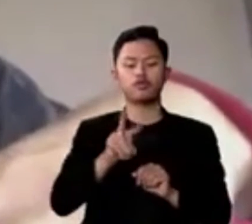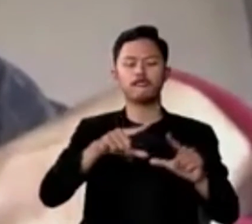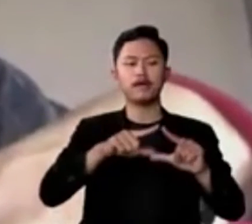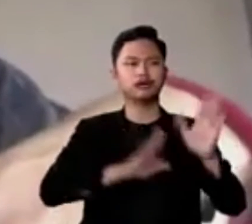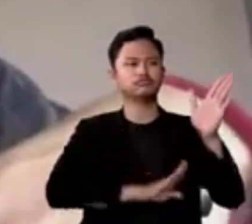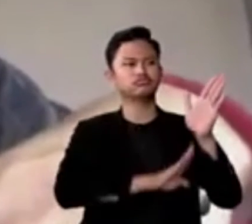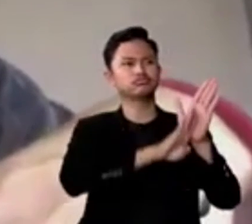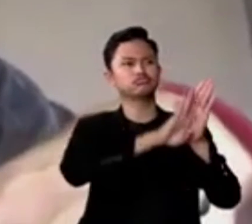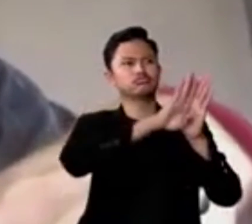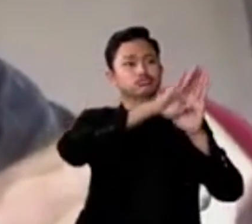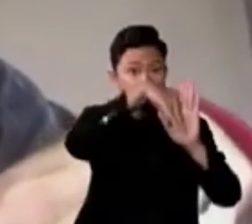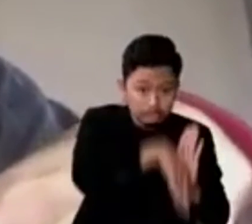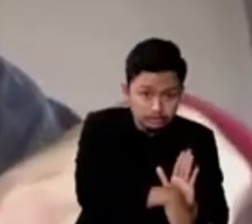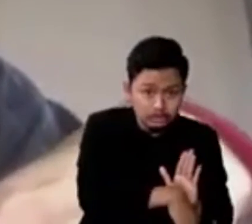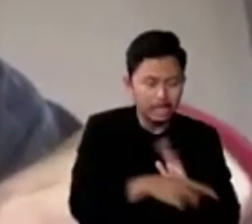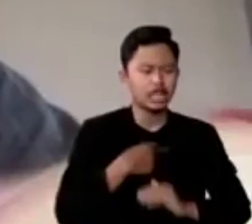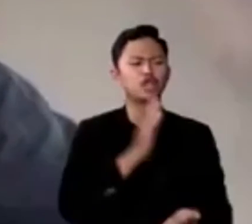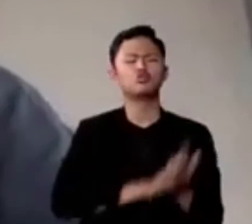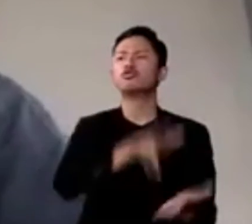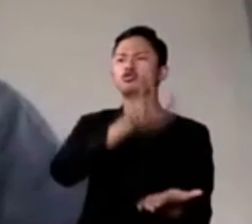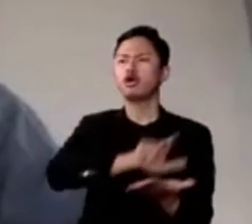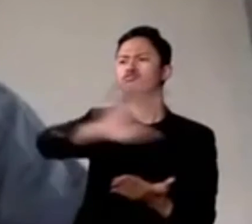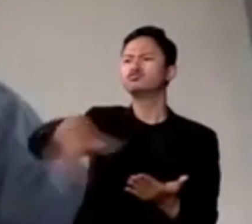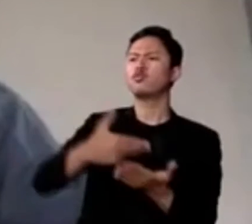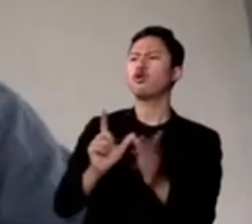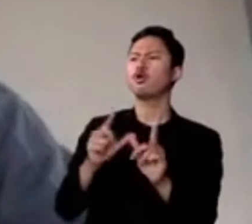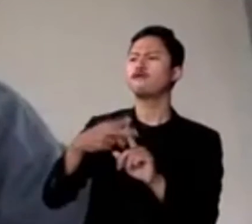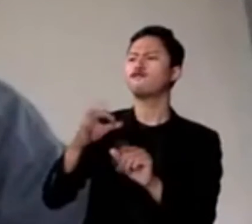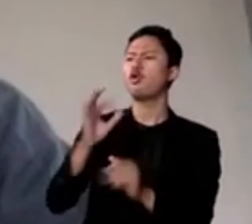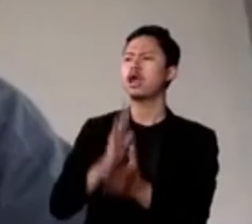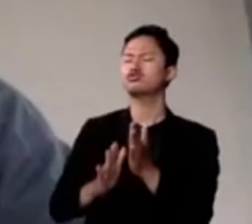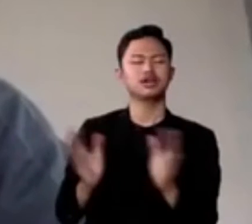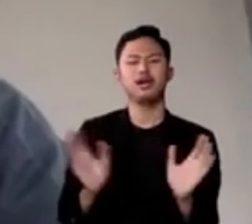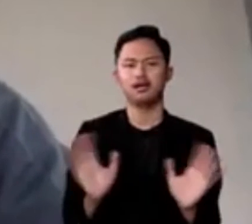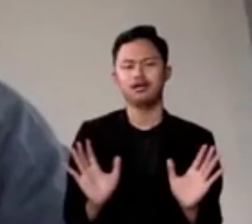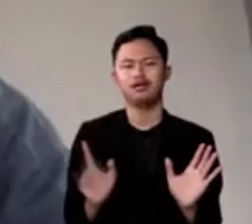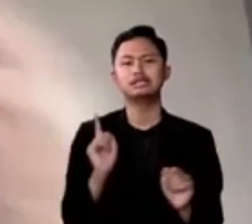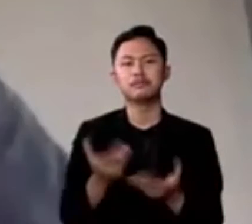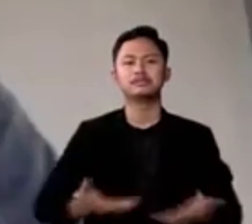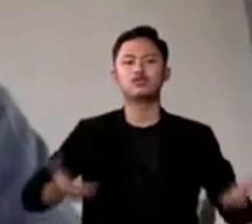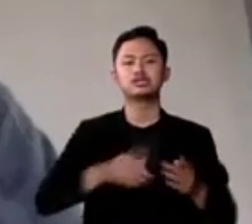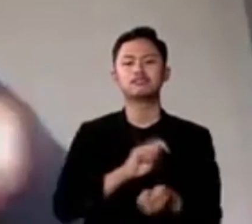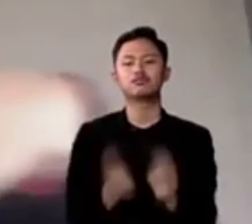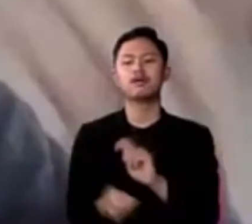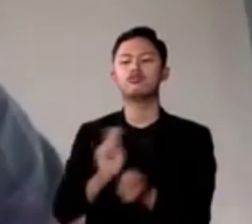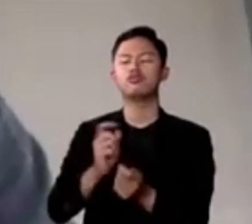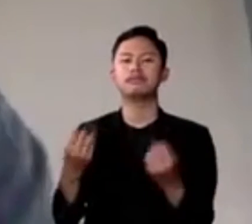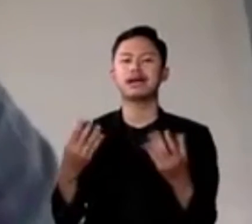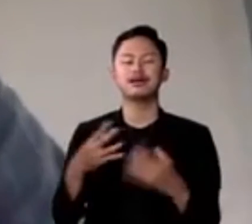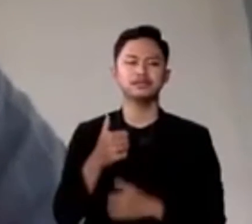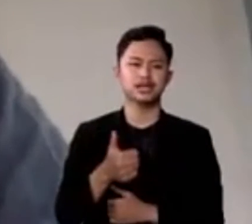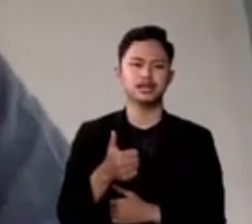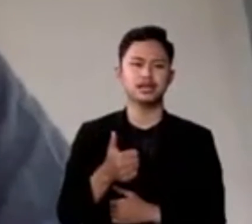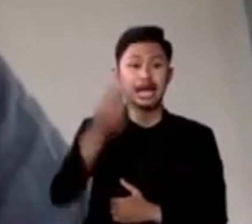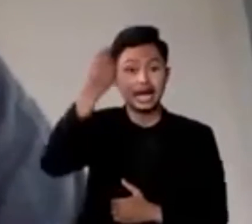kita belum tentu akan langsung memutuskan kita semuanya dari oke oke apapun bisa terjadi tapi telpon ke